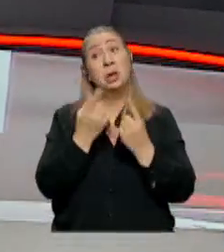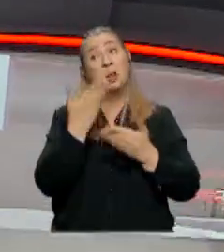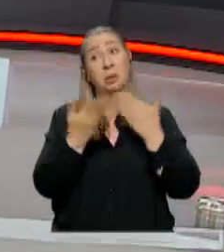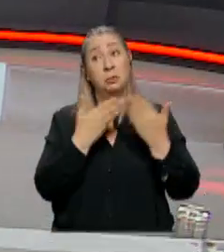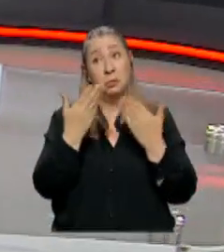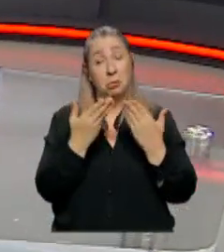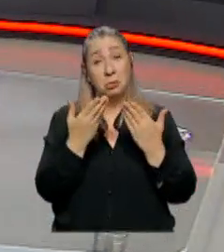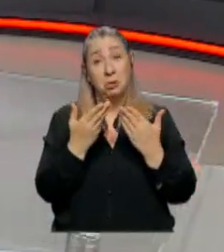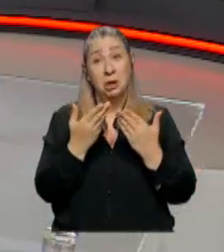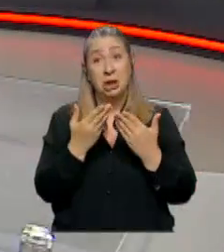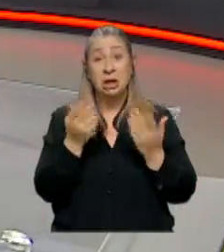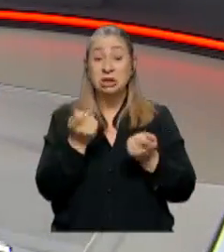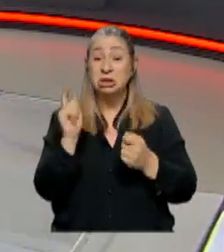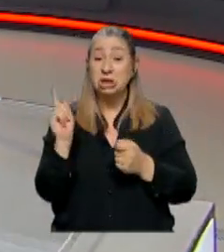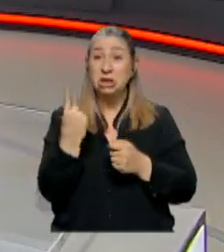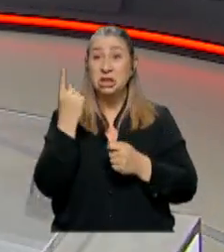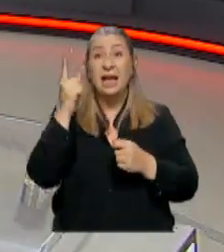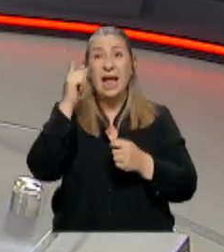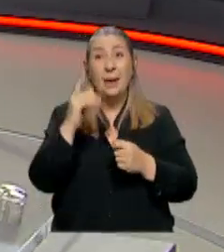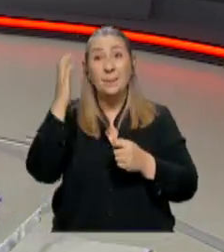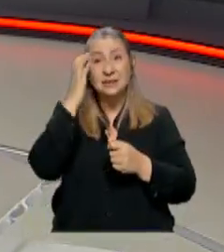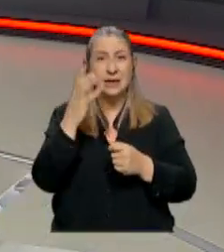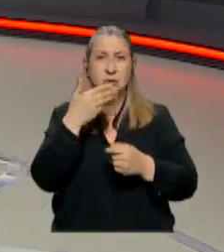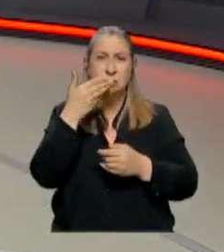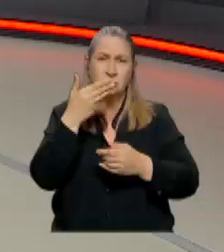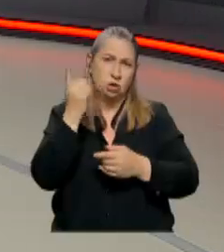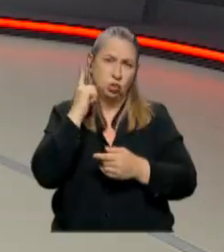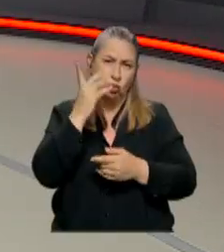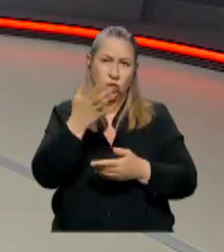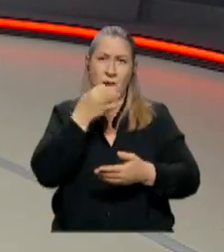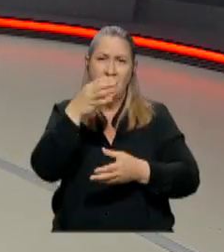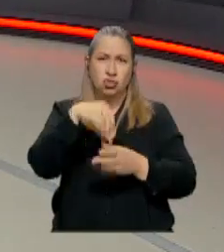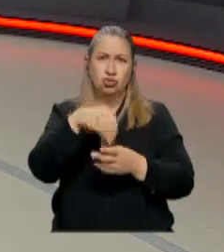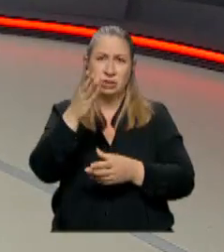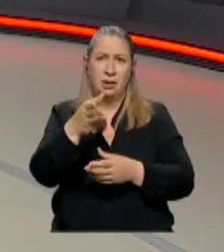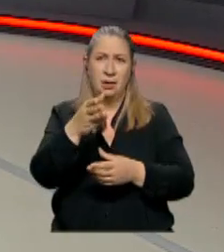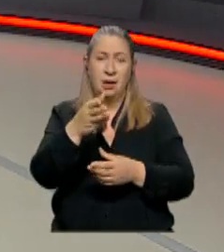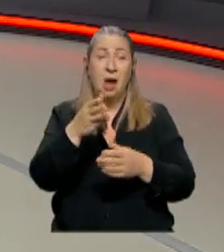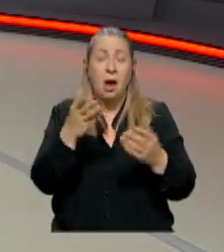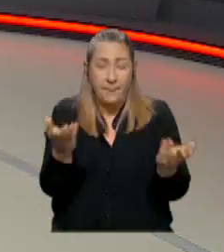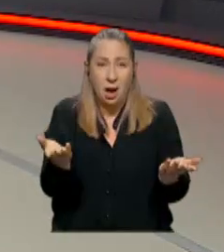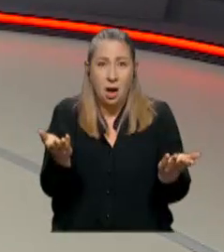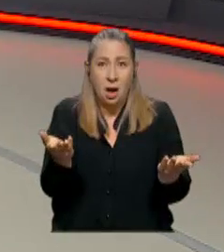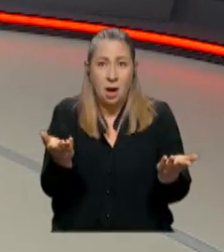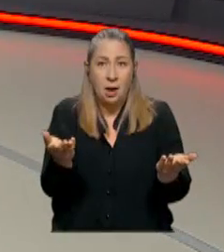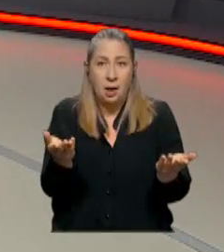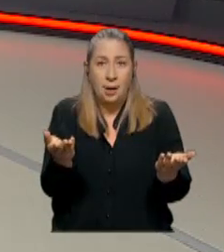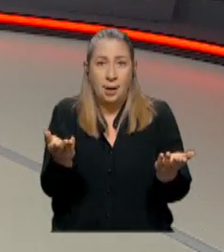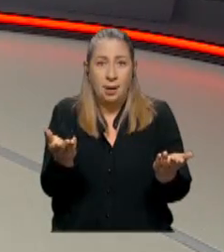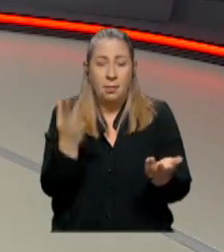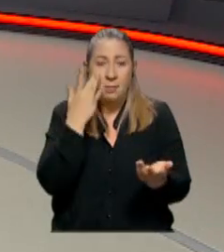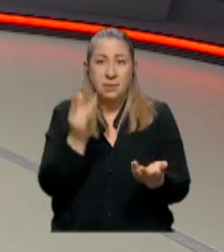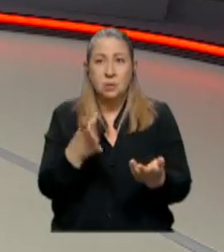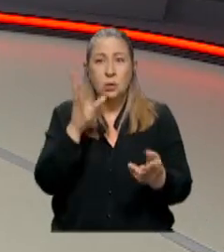söylüyor. İşin ilginç tarafı başından beri dinliyorsunuz söylediği şeyleri haberlerin içinde. Fakat